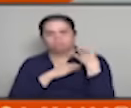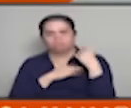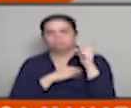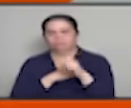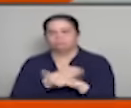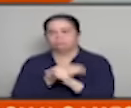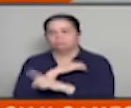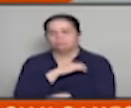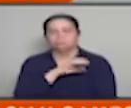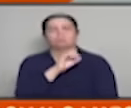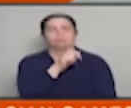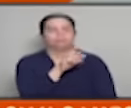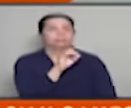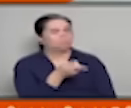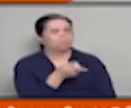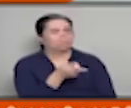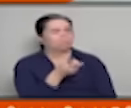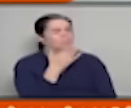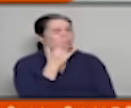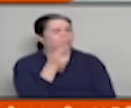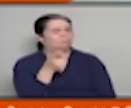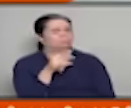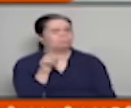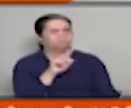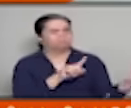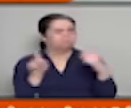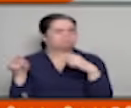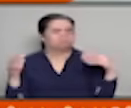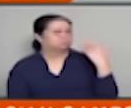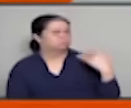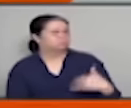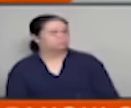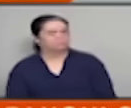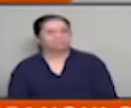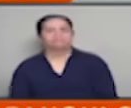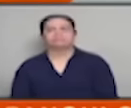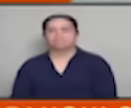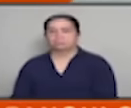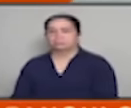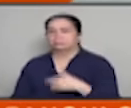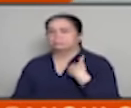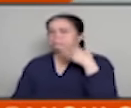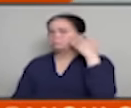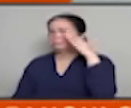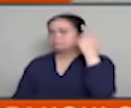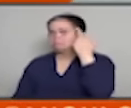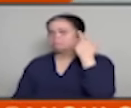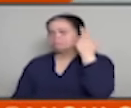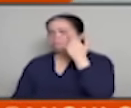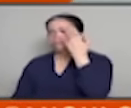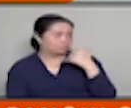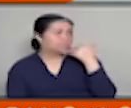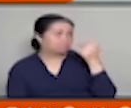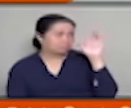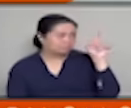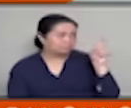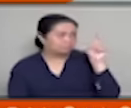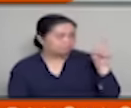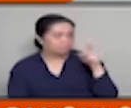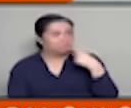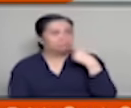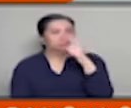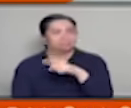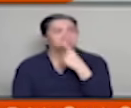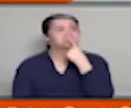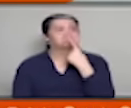pong kondit po. Oh, sige, Chairman. Bakit po siya lumusob nga pala? Sige nga, Chairman. Ayun nga po, hindi nga namin malaman dahilan kung bakit po. Kayo po ang nagbigay